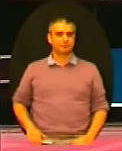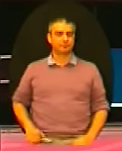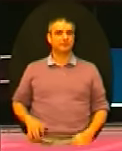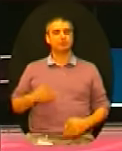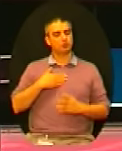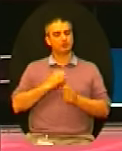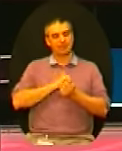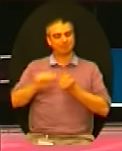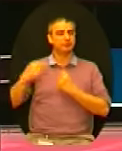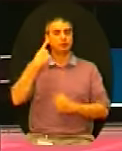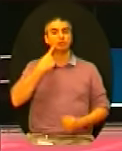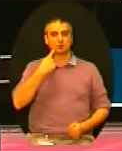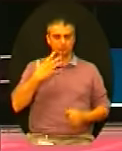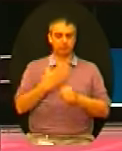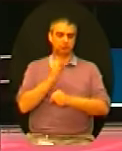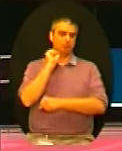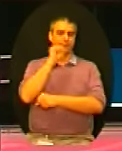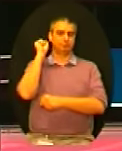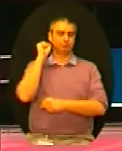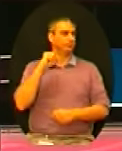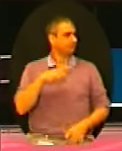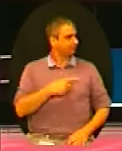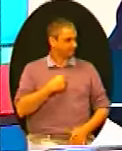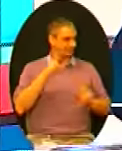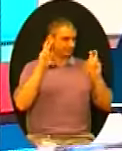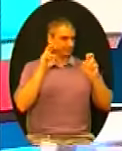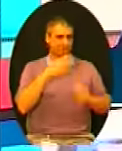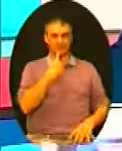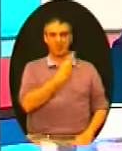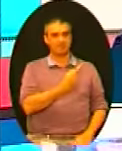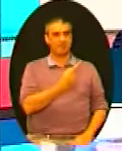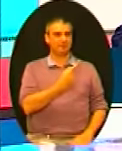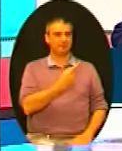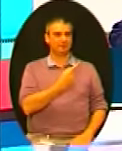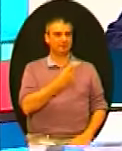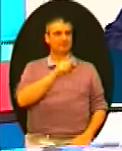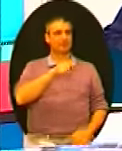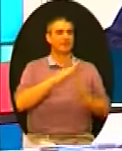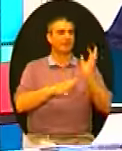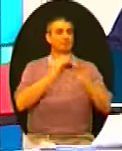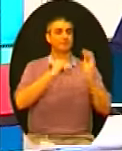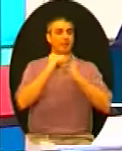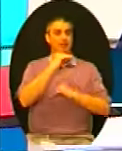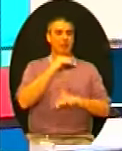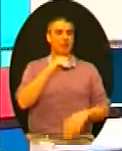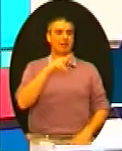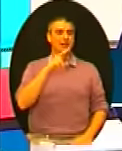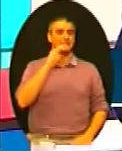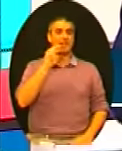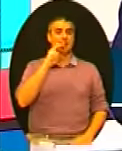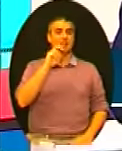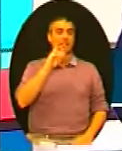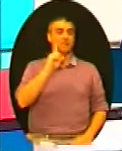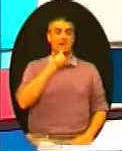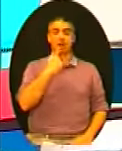שמבקשים להדביר את השחיתות, הצליחו לגבור את זה. זהו, ציטטתי את הדברים של, של שופט בית המשפט העליון ניל הנדל,